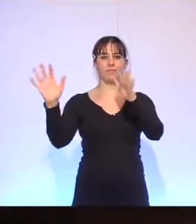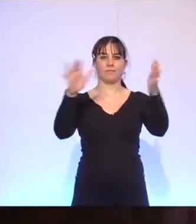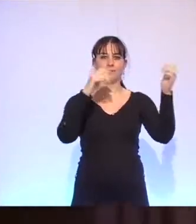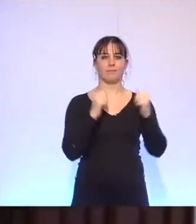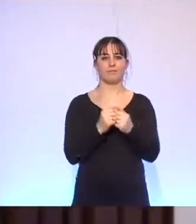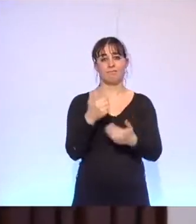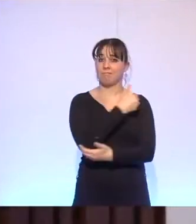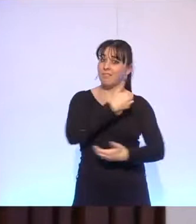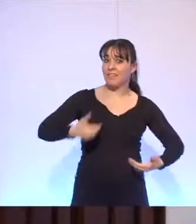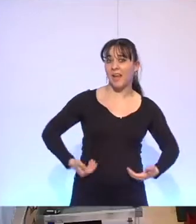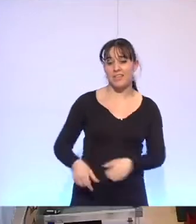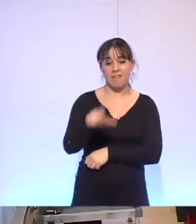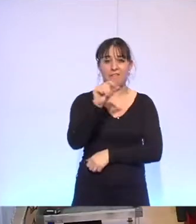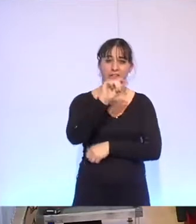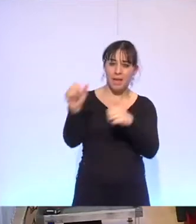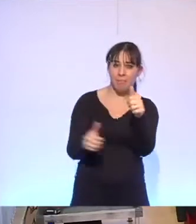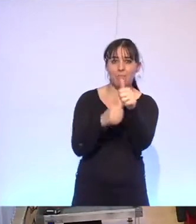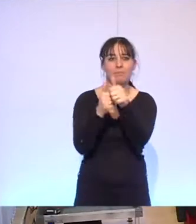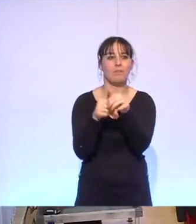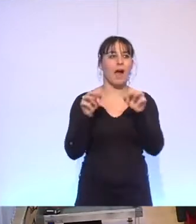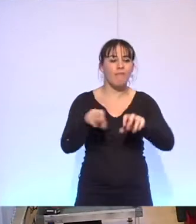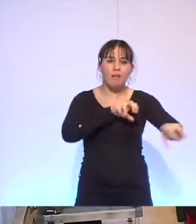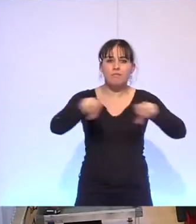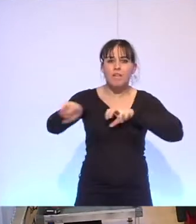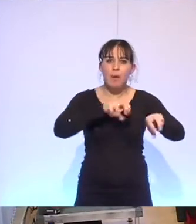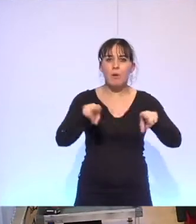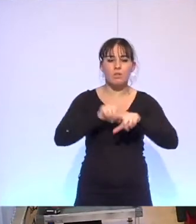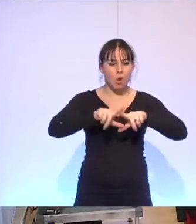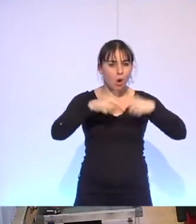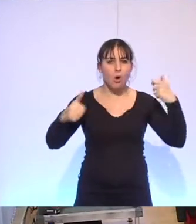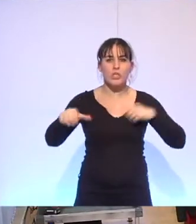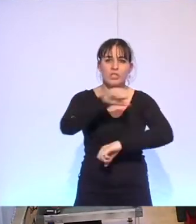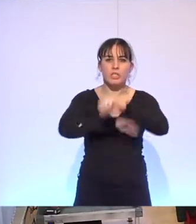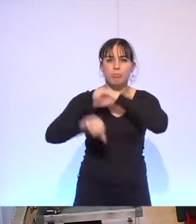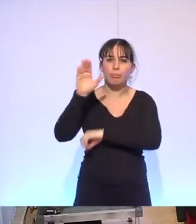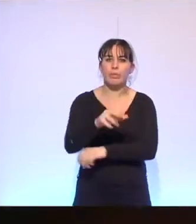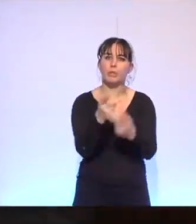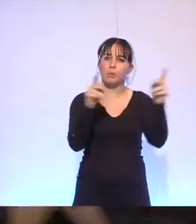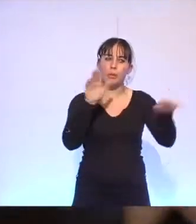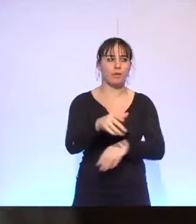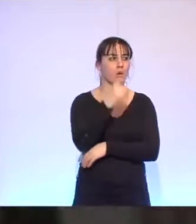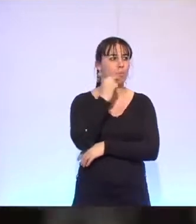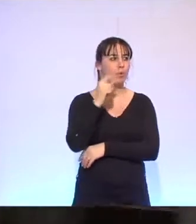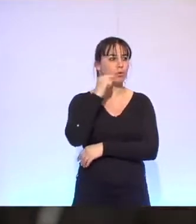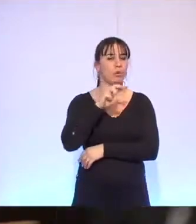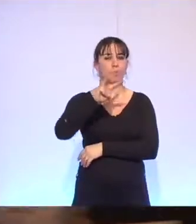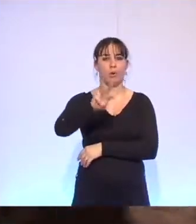Enfin, 20e adjoint, adjoint au déplacement et à la logistique urbaine, Jacques Viard.